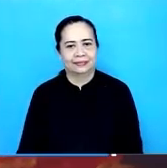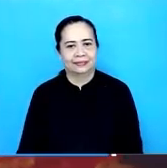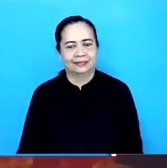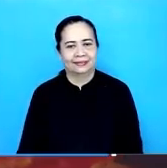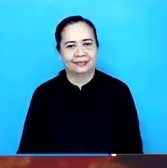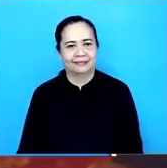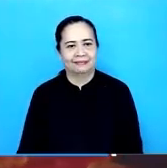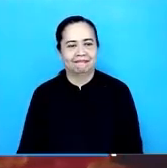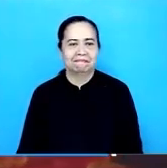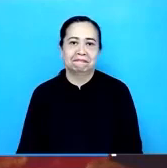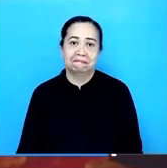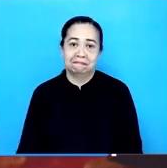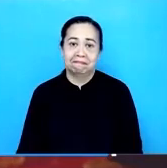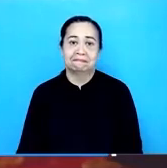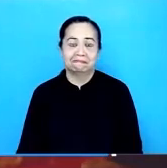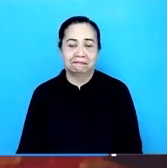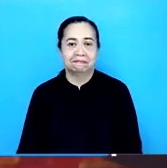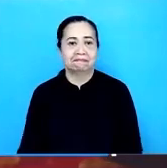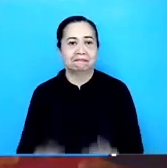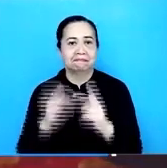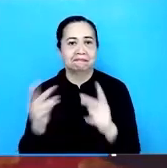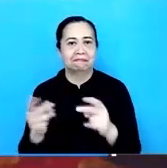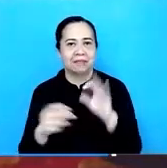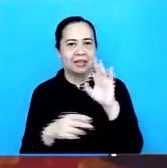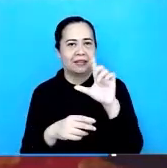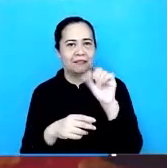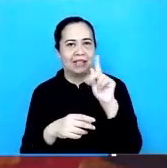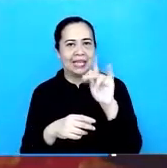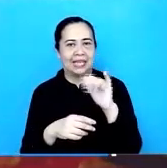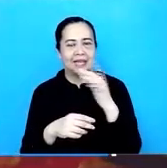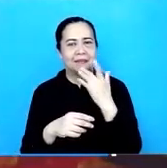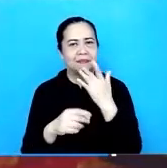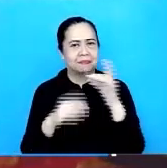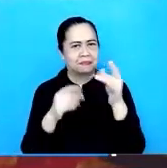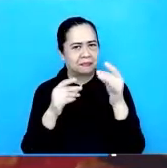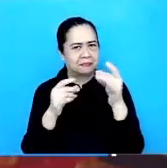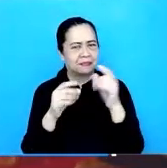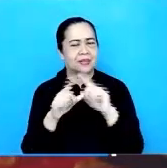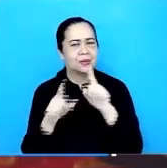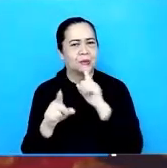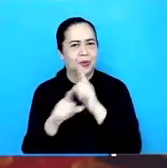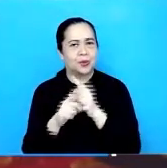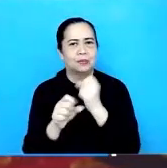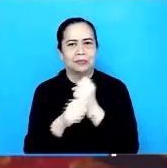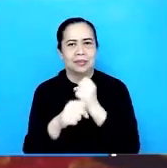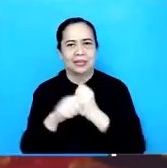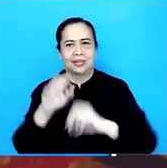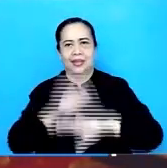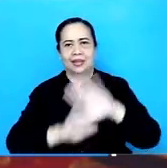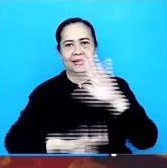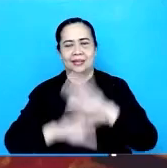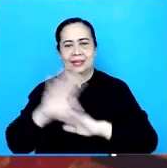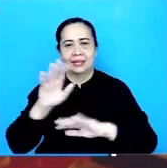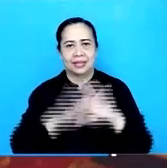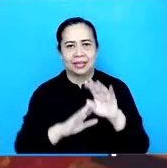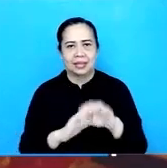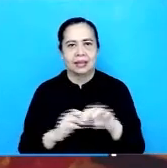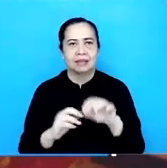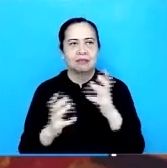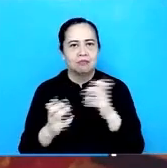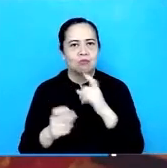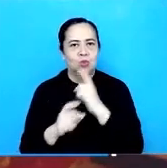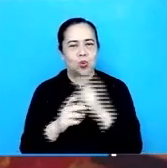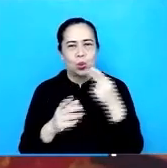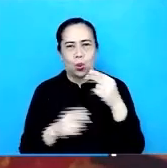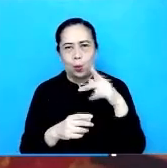Mmm! Very flaky pa rin siya, katulad nga nung sinasabi kanina, iba pa rin talaga pag gawang kamay. At yun din naman ini-aim ng kanilang mga hopya